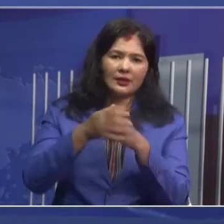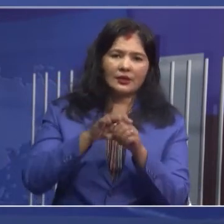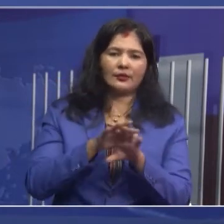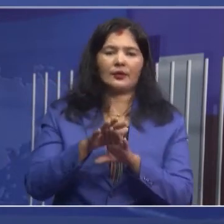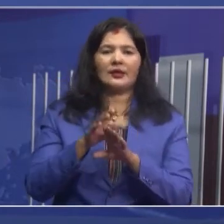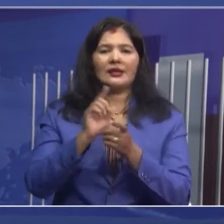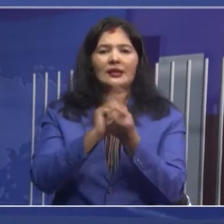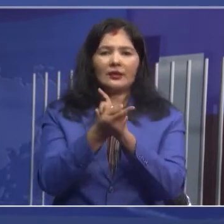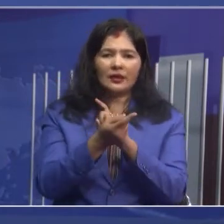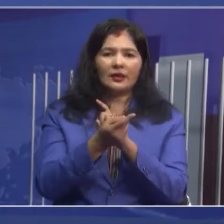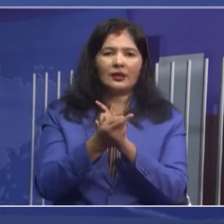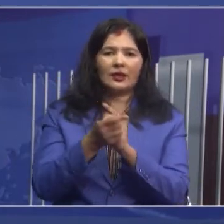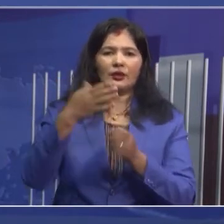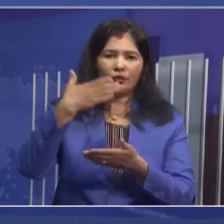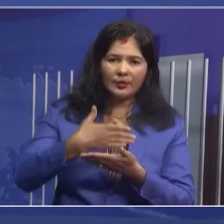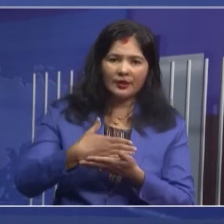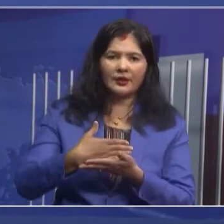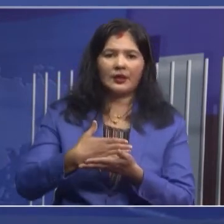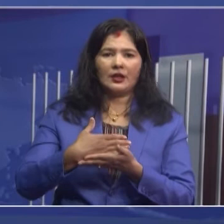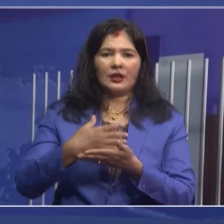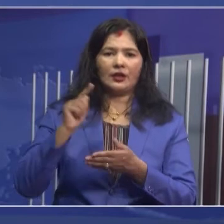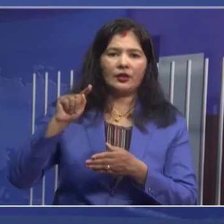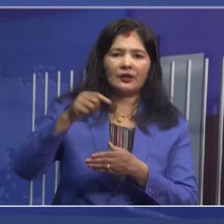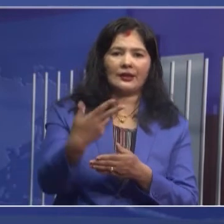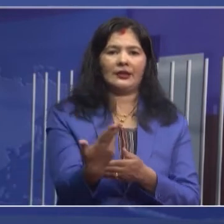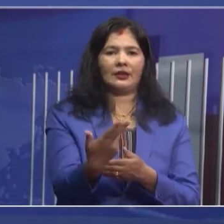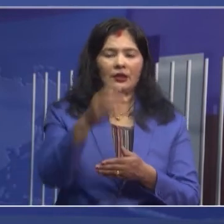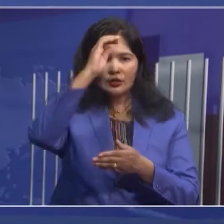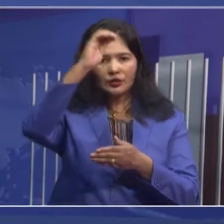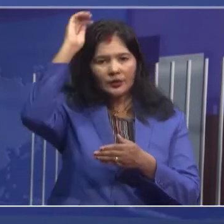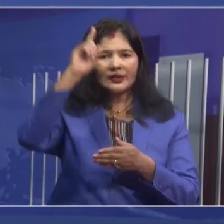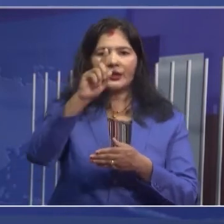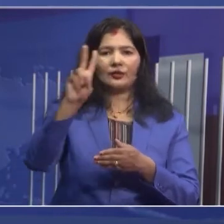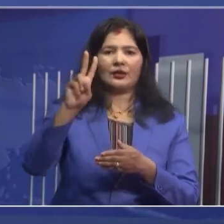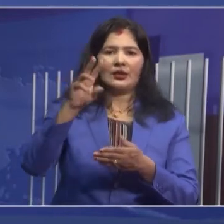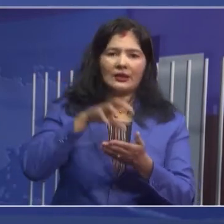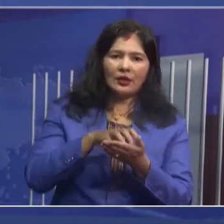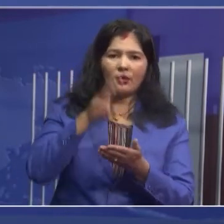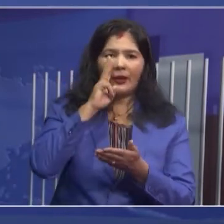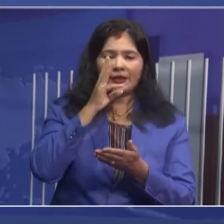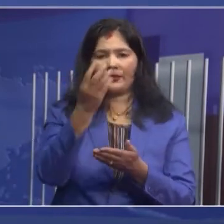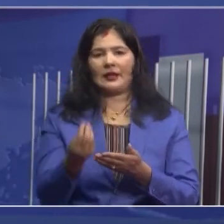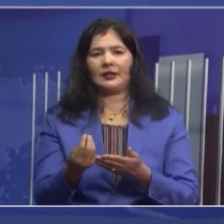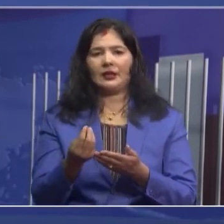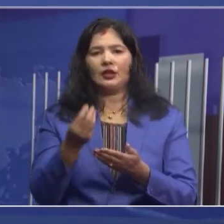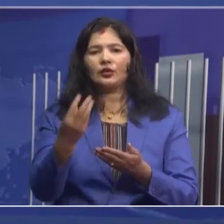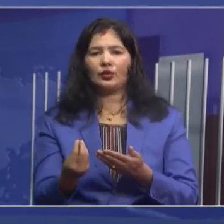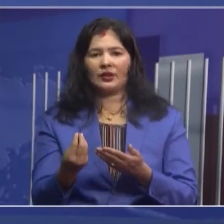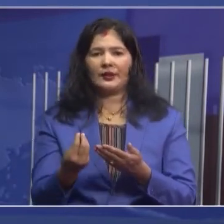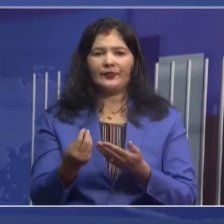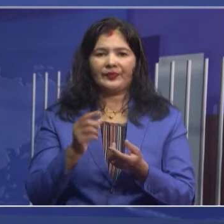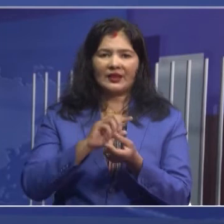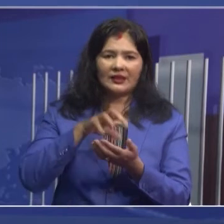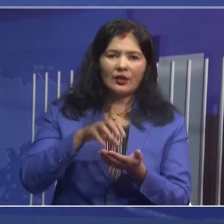सामान्य बदली रहे। लुम्बिनी, कर्णाली र सुदूरपश्चिम प्रदेशका 1-2 स्थानमा र बाँकी प्रदेशका थोरै स्थानमा